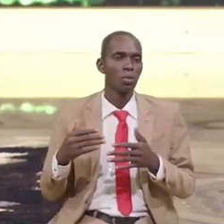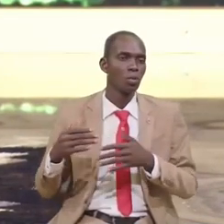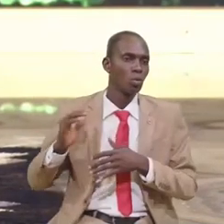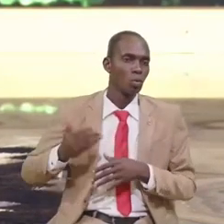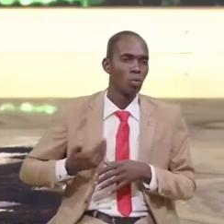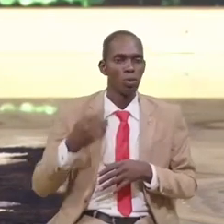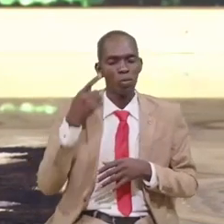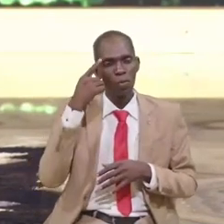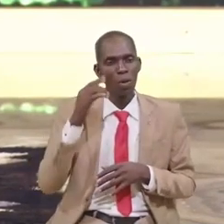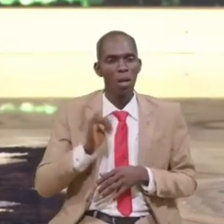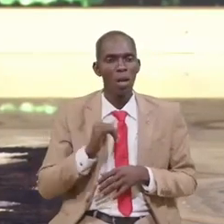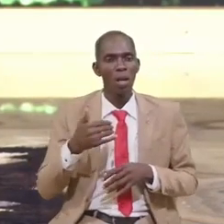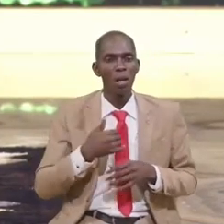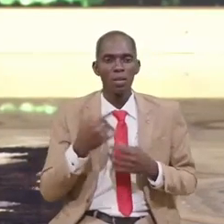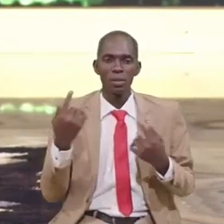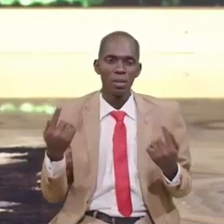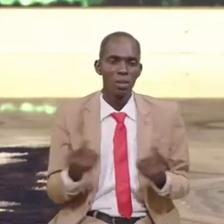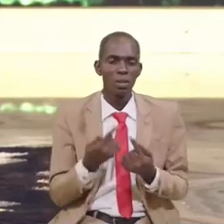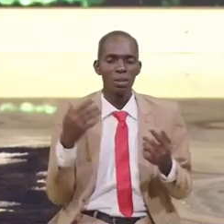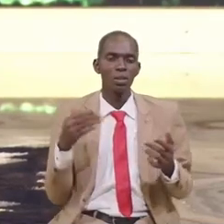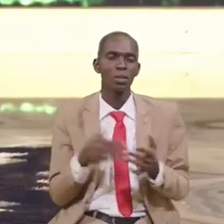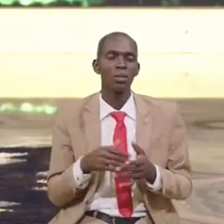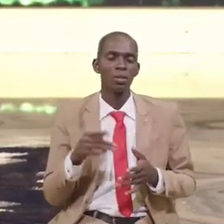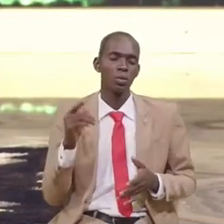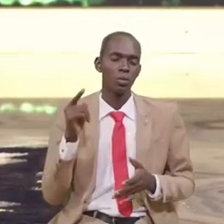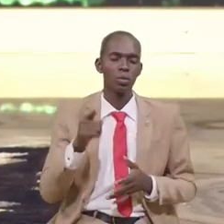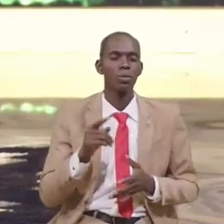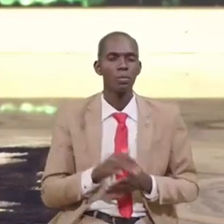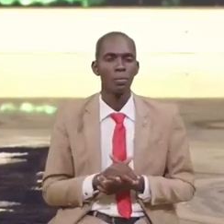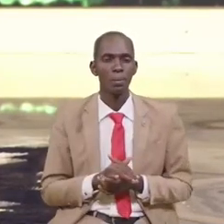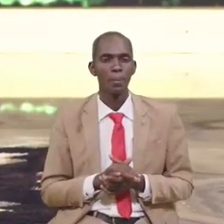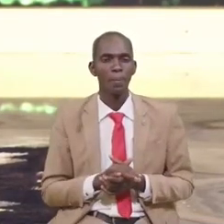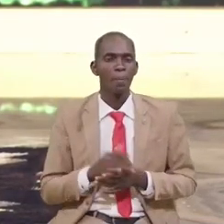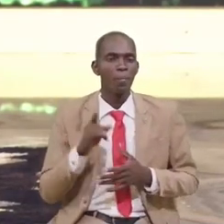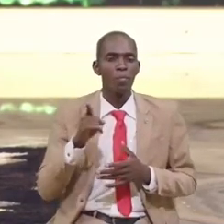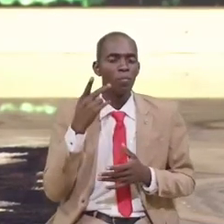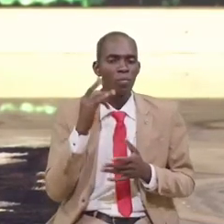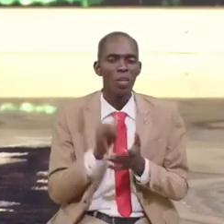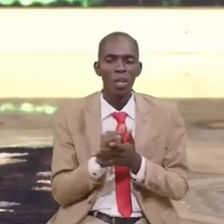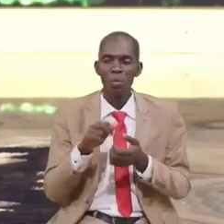péché contre toi. Si la condamnation, la culpabilité sont